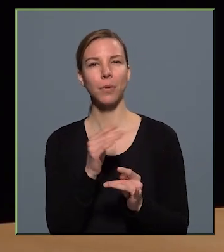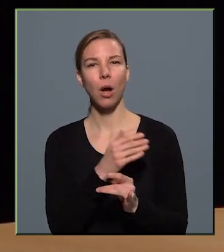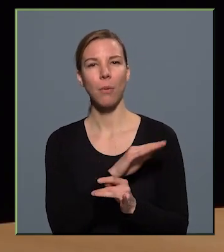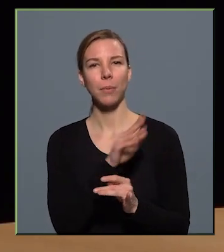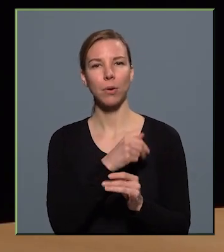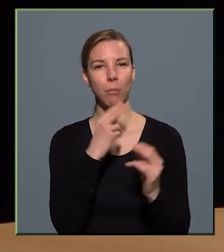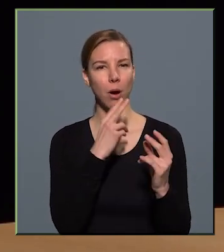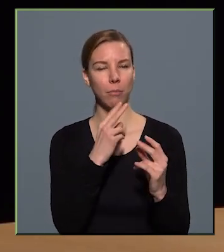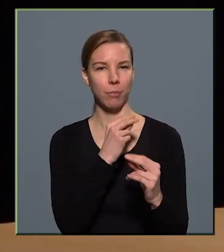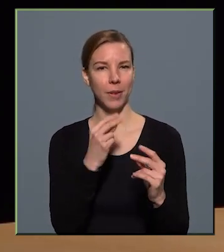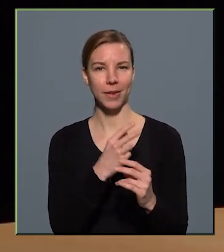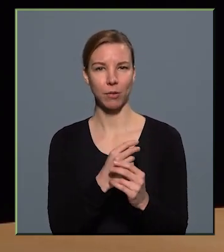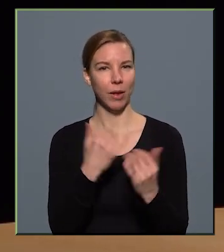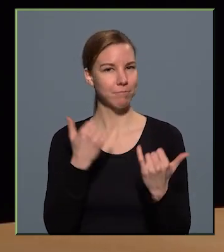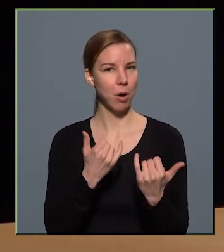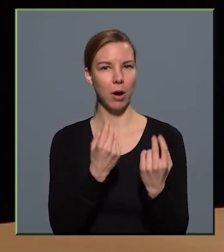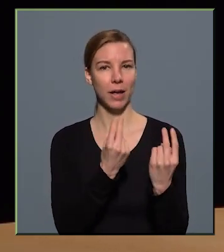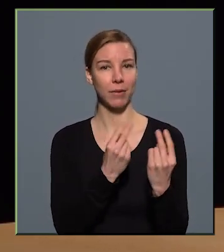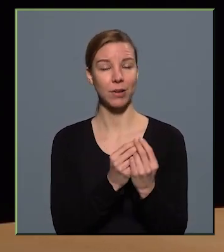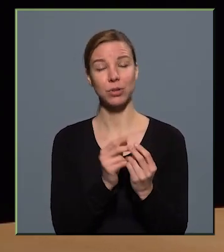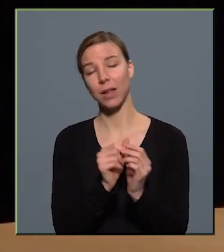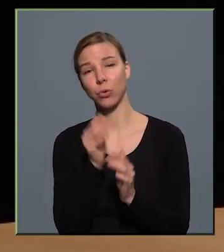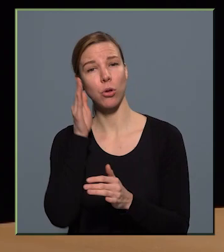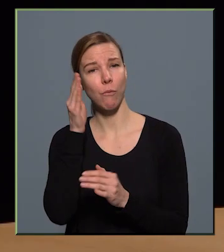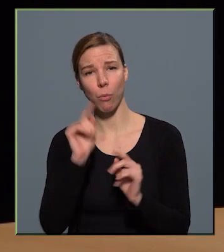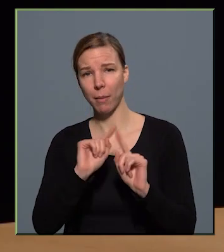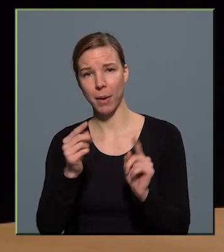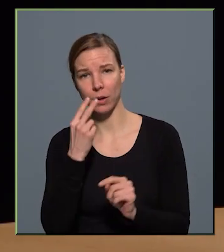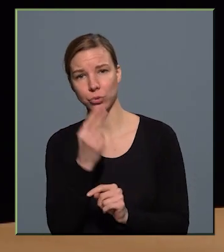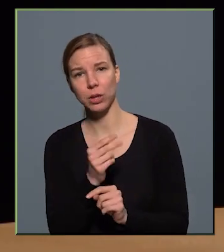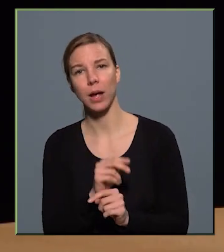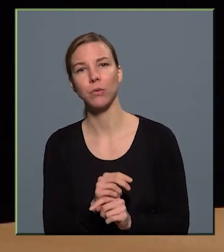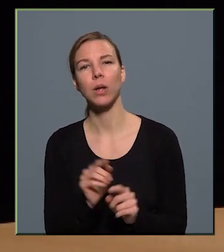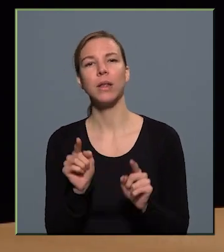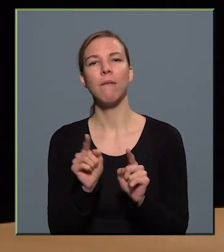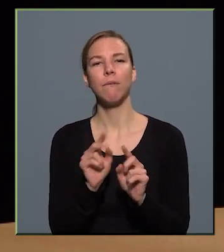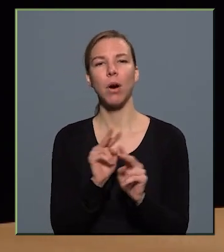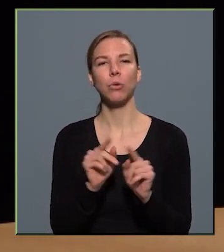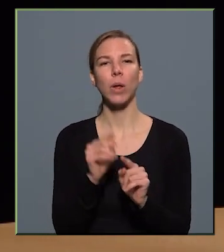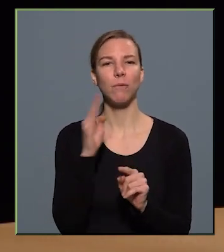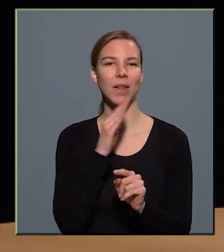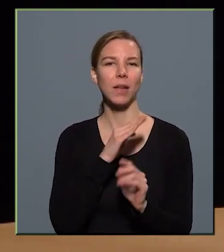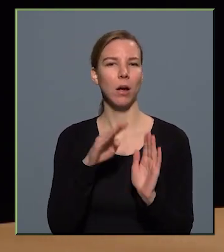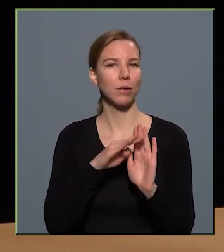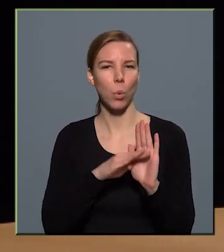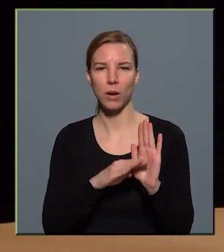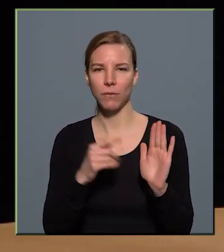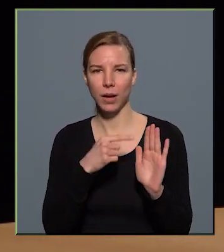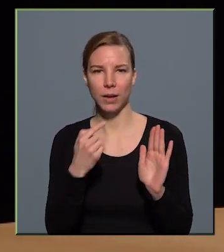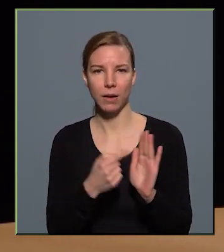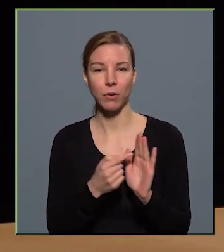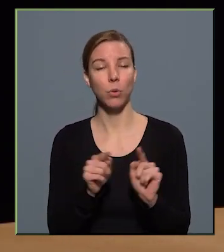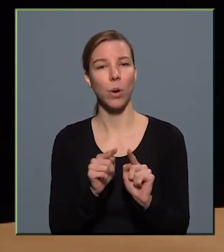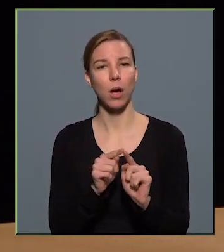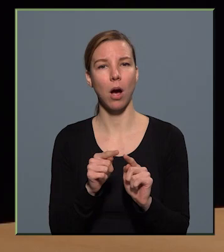ma érvényes. Lehet, hogy holnap már egészen más látunk, de van néhány olyan fizikai törvényszerűség és néhány olyan keret, amit